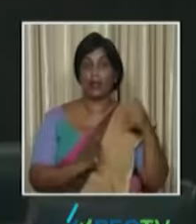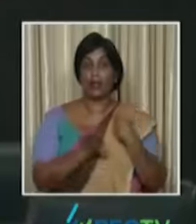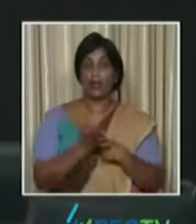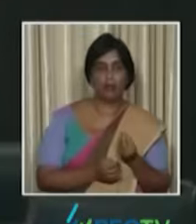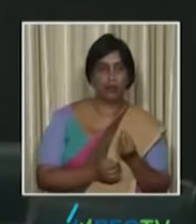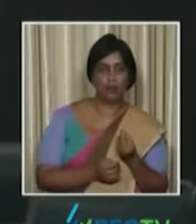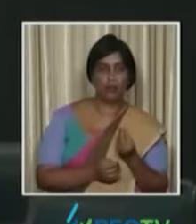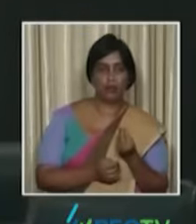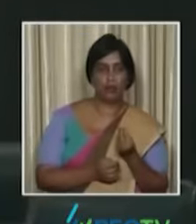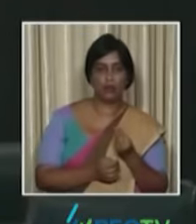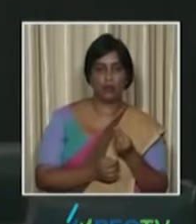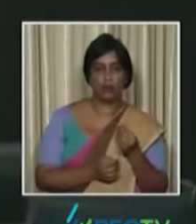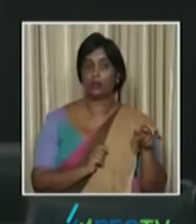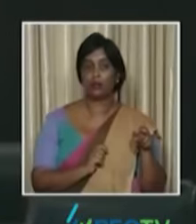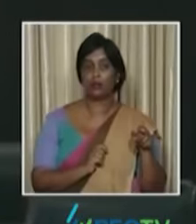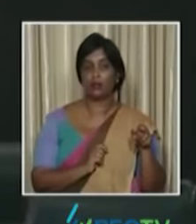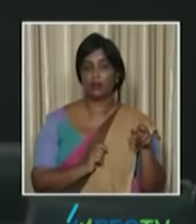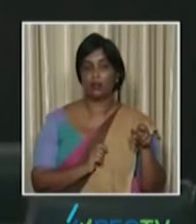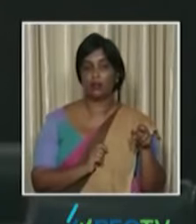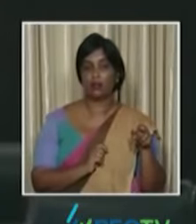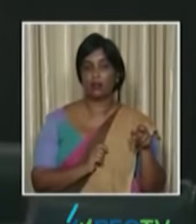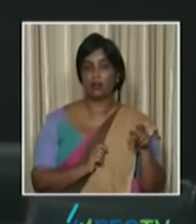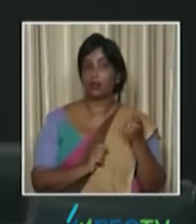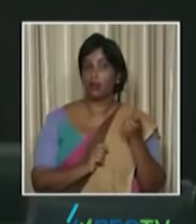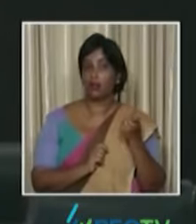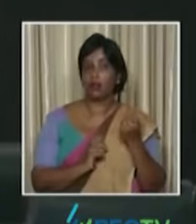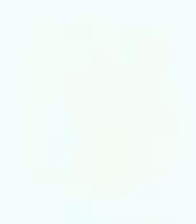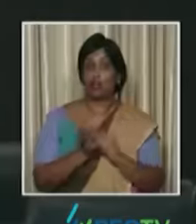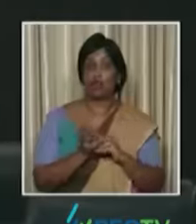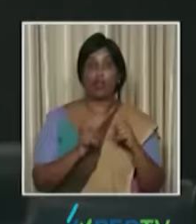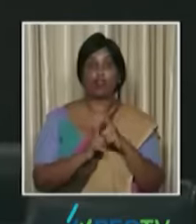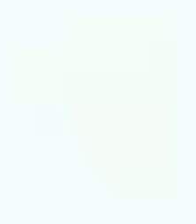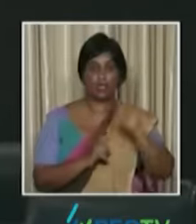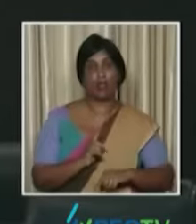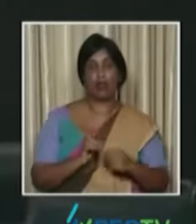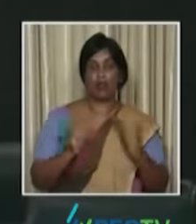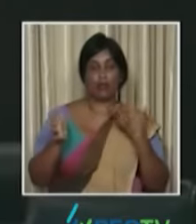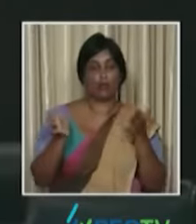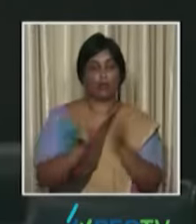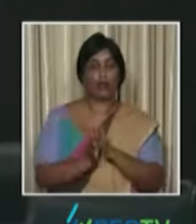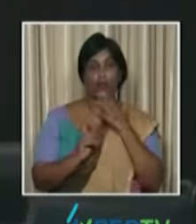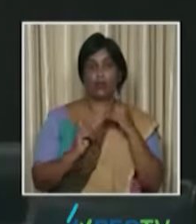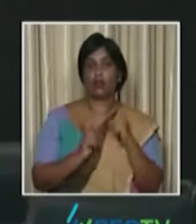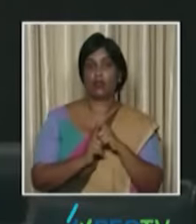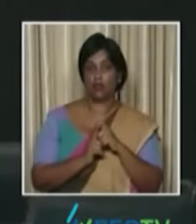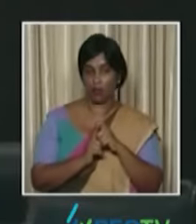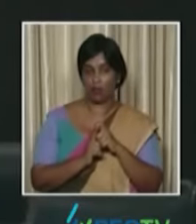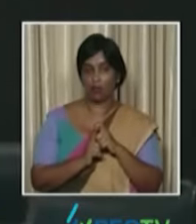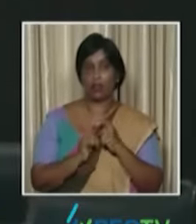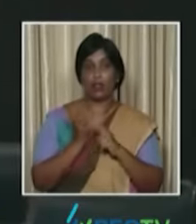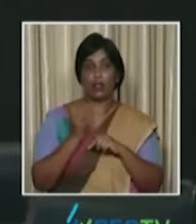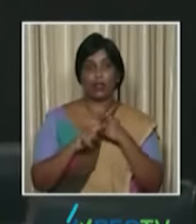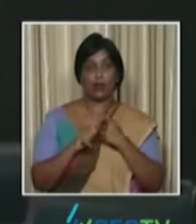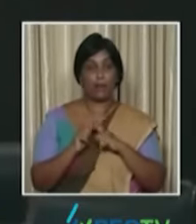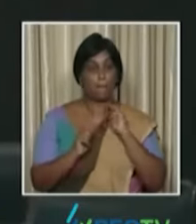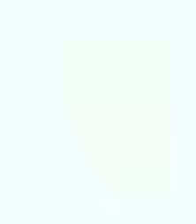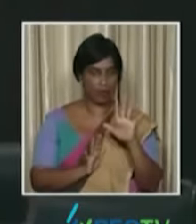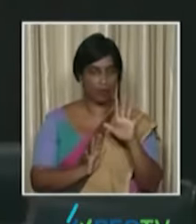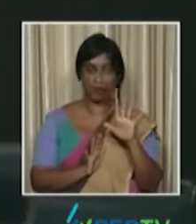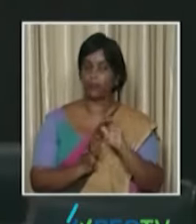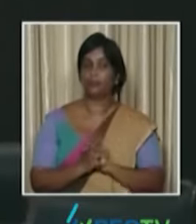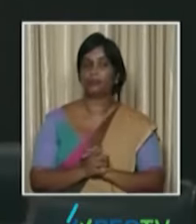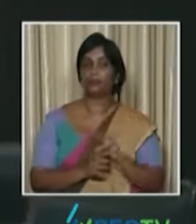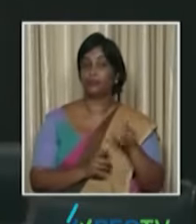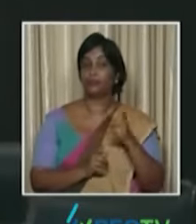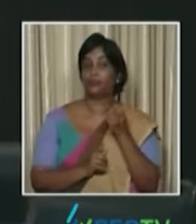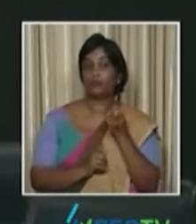ගාන මදි AI එකක් ගෙවන්න කියලා. වැලියු කරලා තියනවා තව $20,000ක් එකට අමතරව. ඒතොර 51,000කට. බද්ද ගෙවලා තියනවා ලක්ෂ 65ක්.